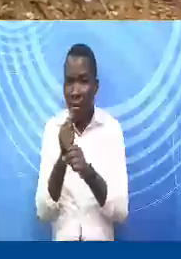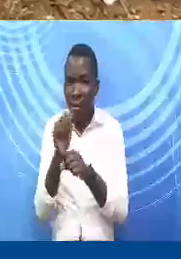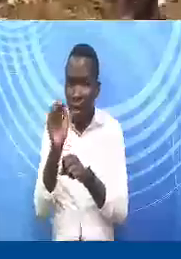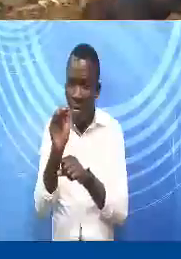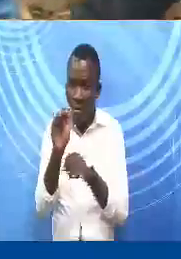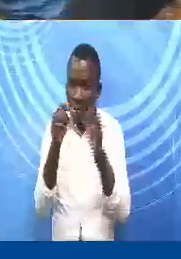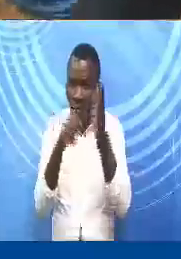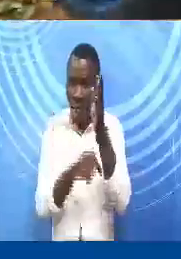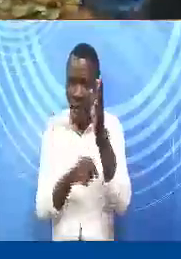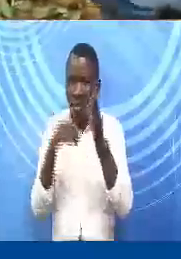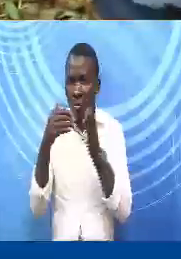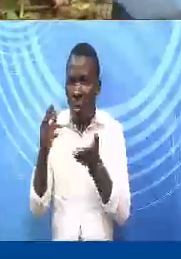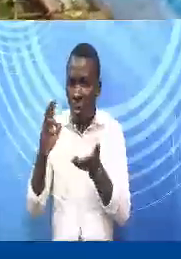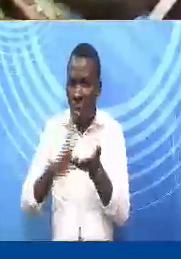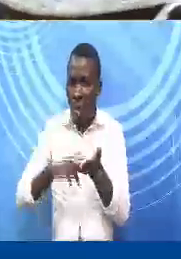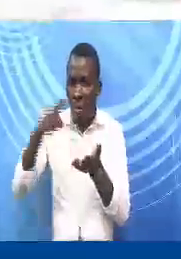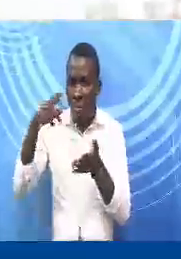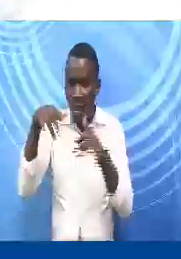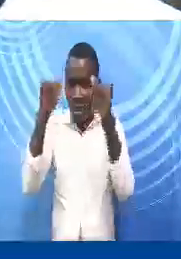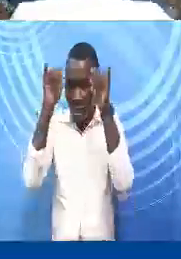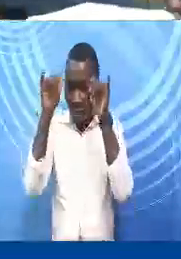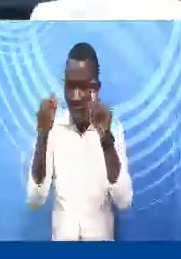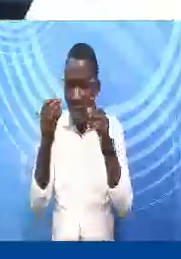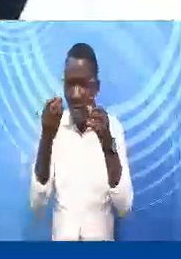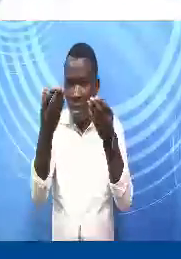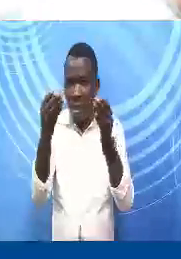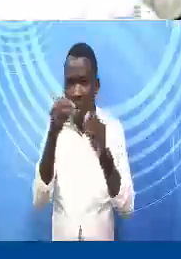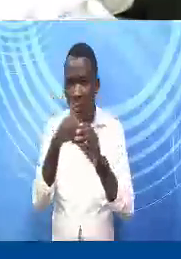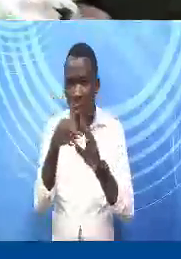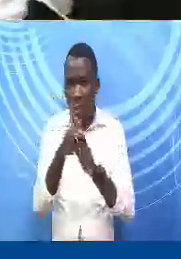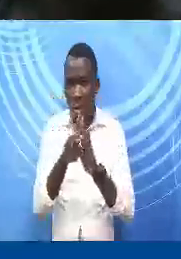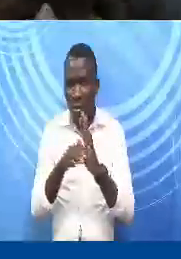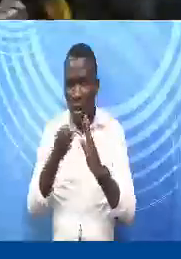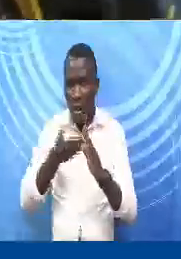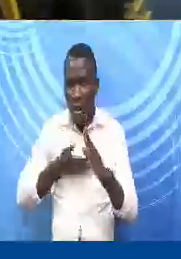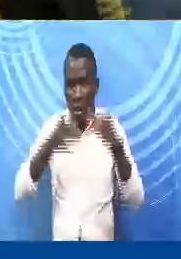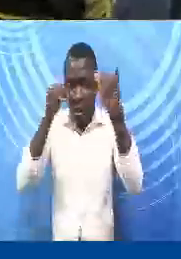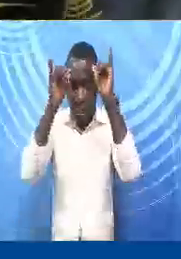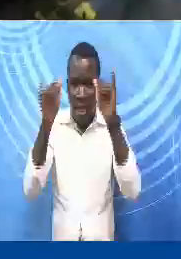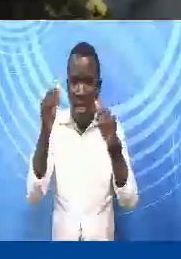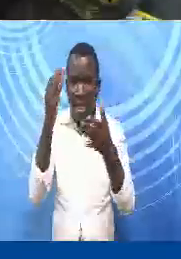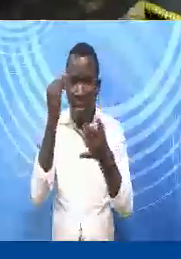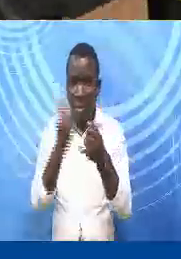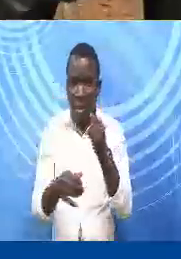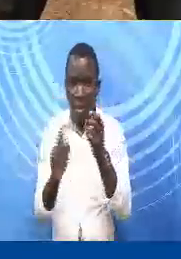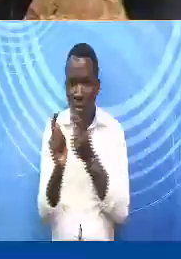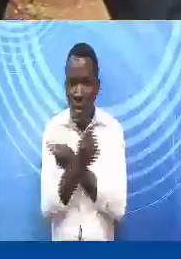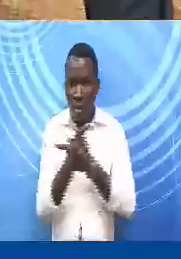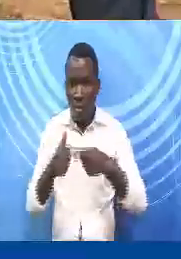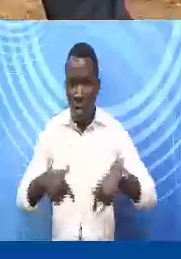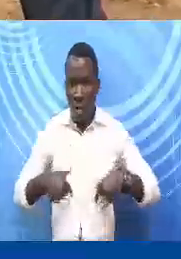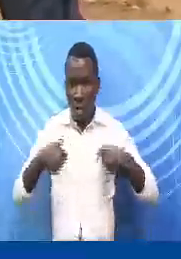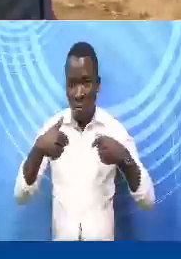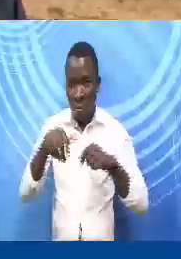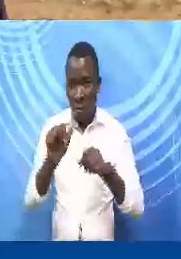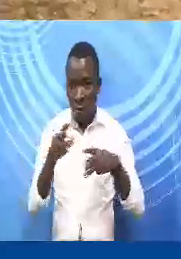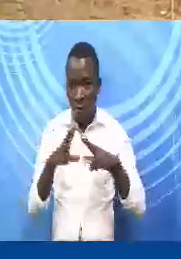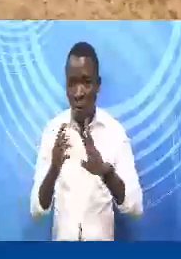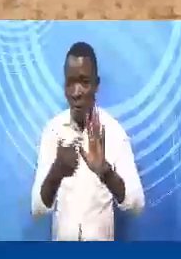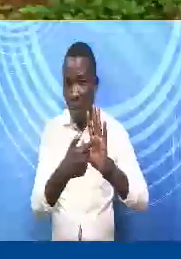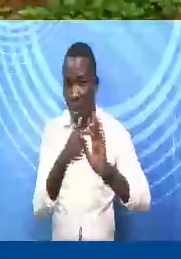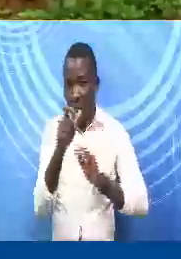ryimbitse akanashimangira ko iyi nka bari barahawe muri gahunda ya Girinka yari imaze guhindura imibereho yabo mu buryo